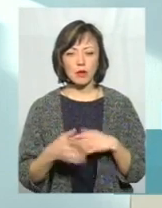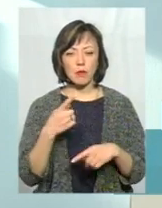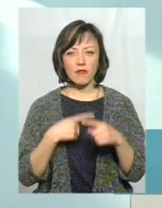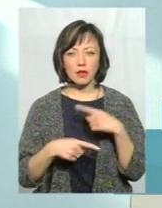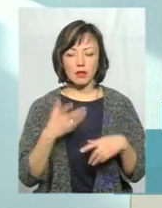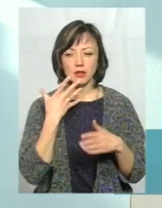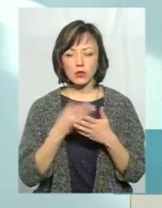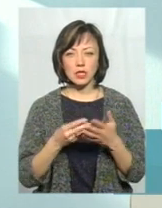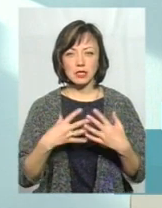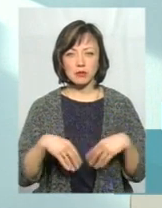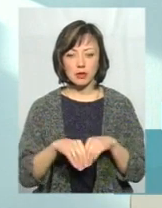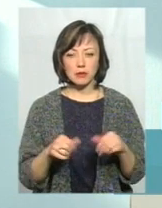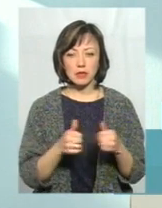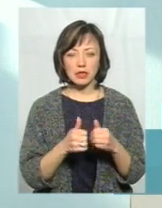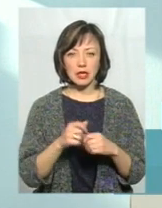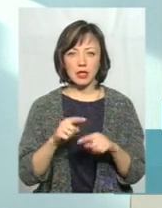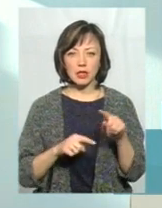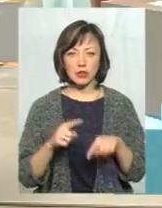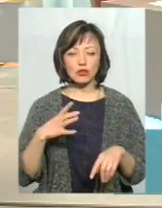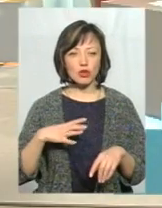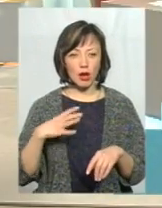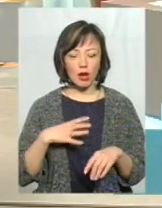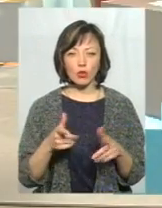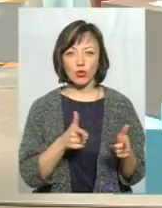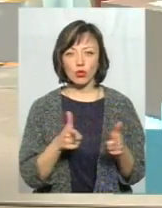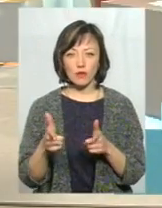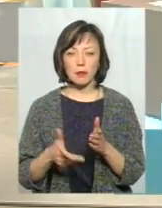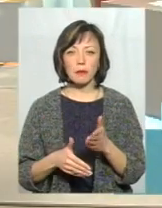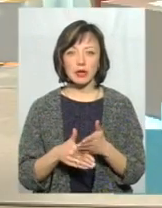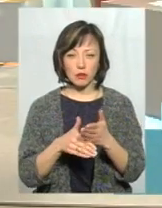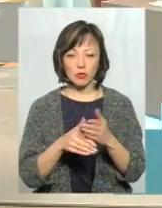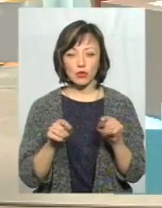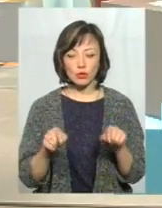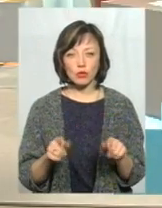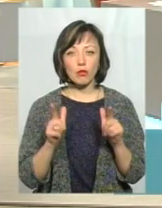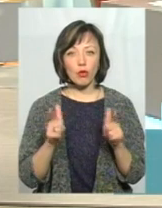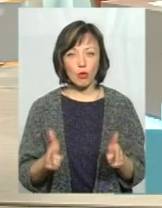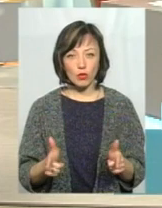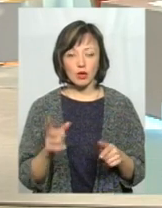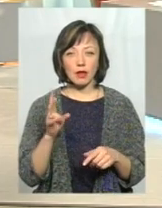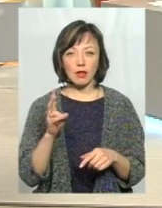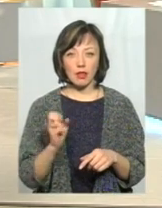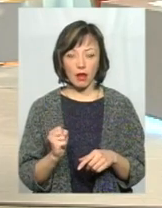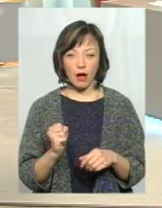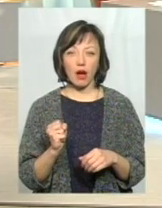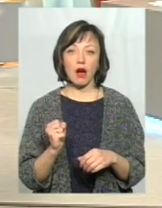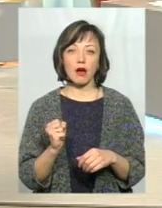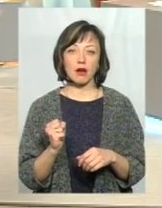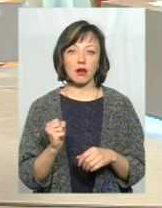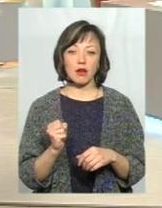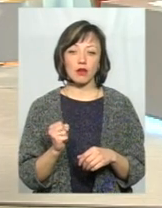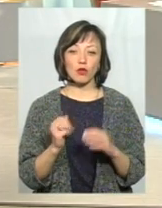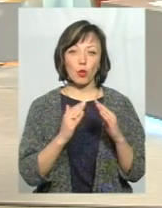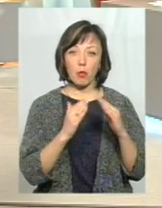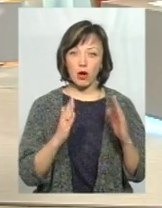до своєї сім'ї, близьких, рідних, які її чекають і готові підтримувати, то тут ми погоджуємося на амбулаторне психіатричне